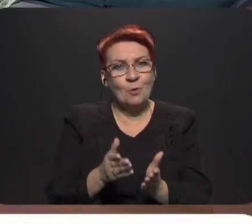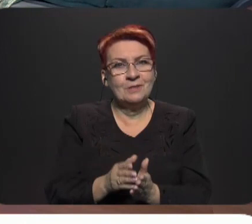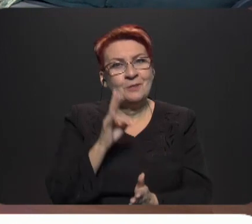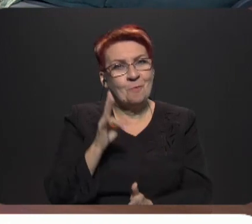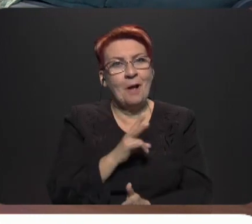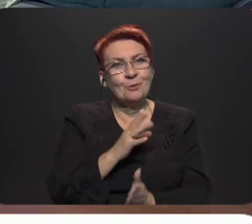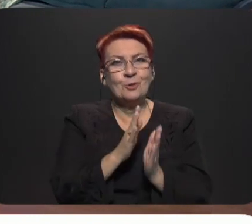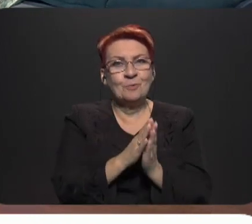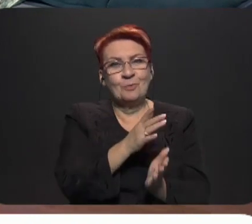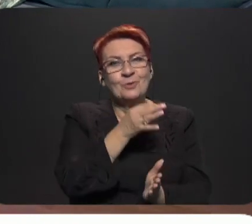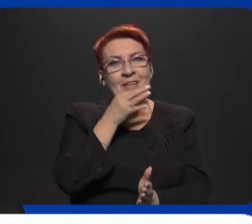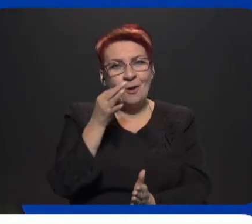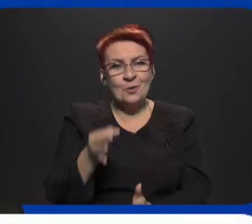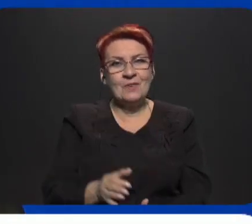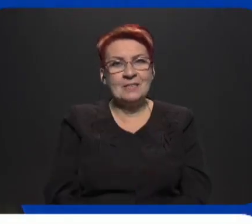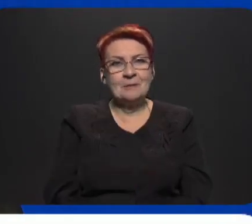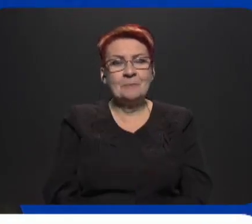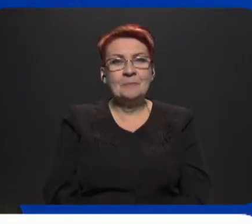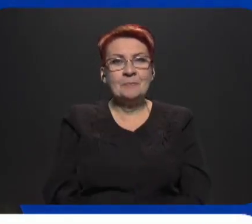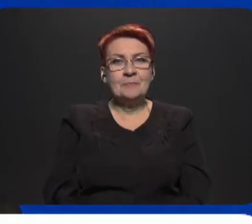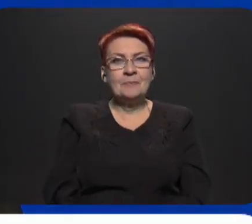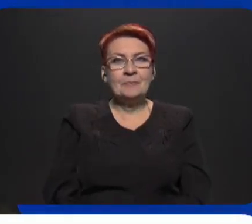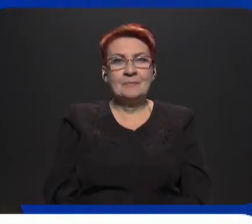Спасибо большое за ответ. Да. Ну, вообще